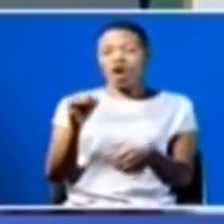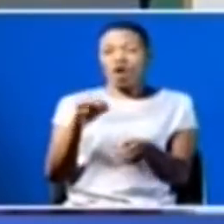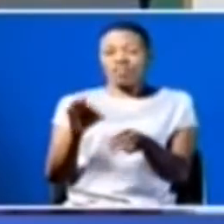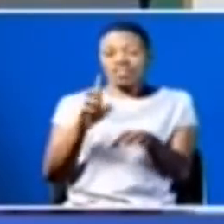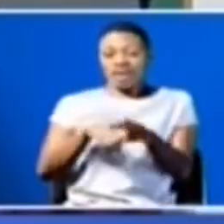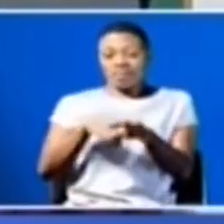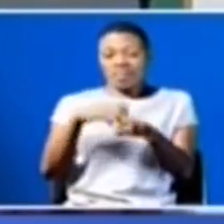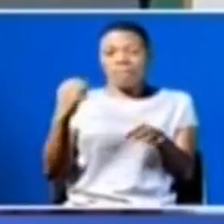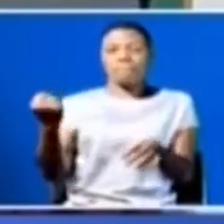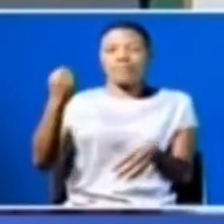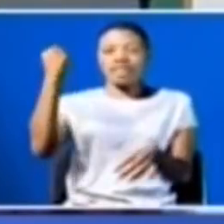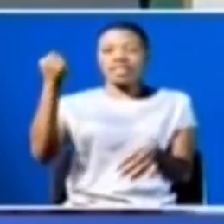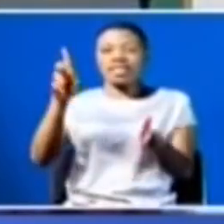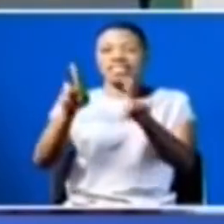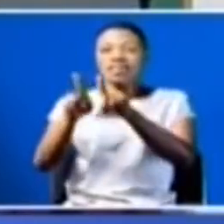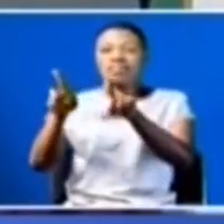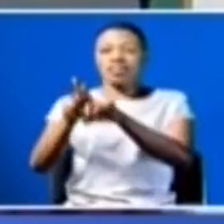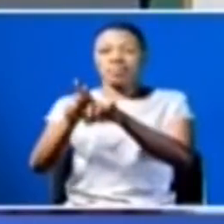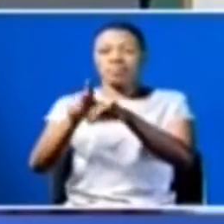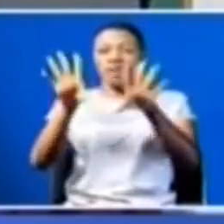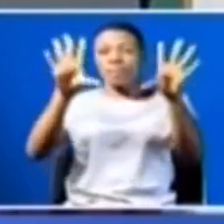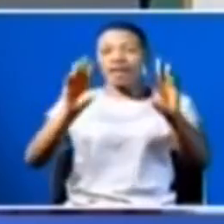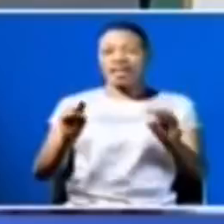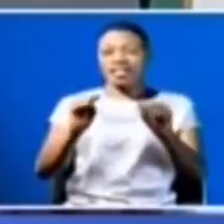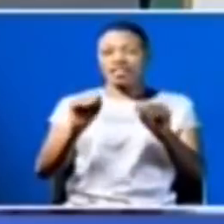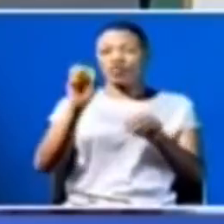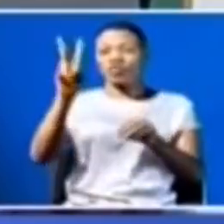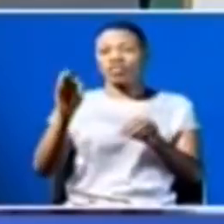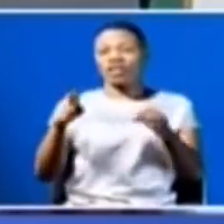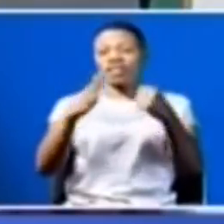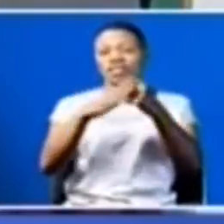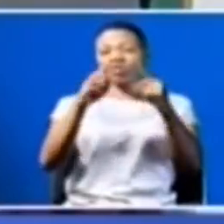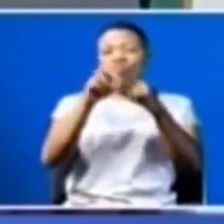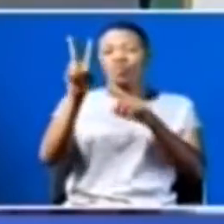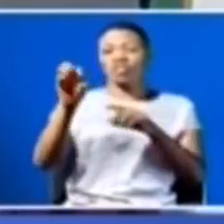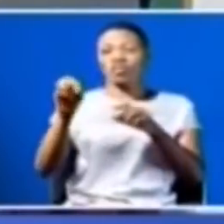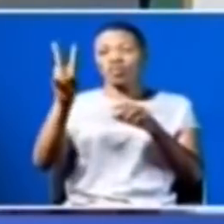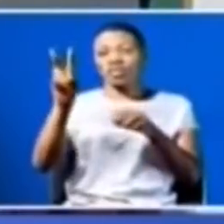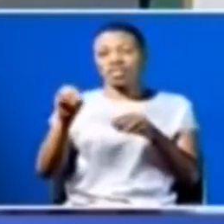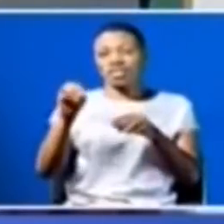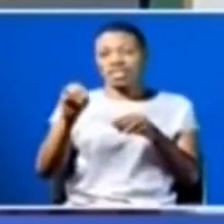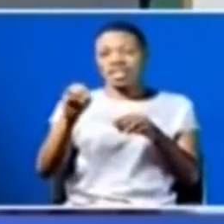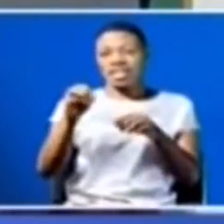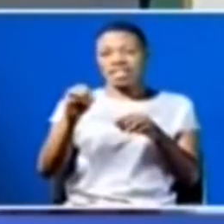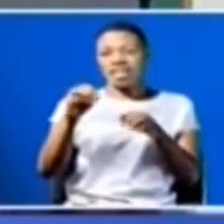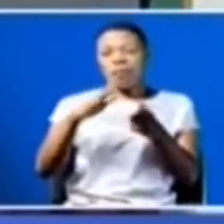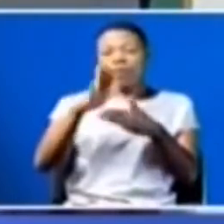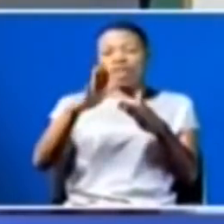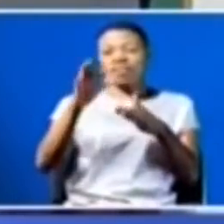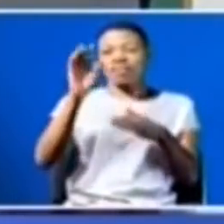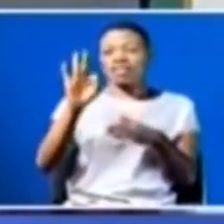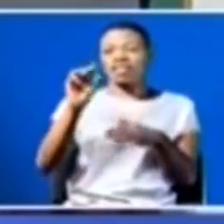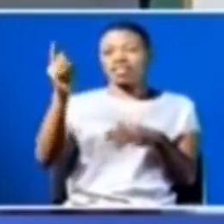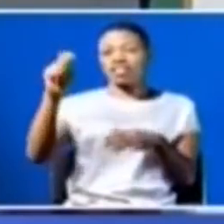Wakati huo, bajeti ya taifa ya mwaka 2019-2020 imesalia juu ya trilioni 3, ikiwa kwa